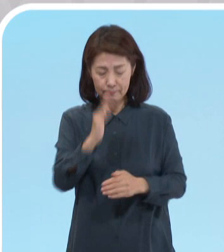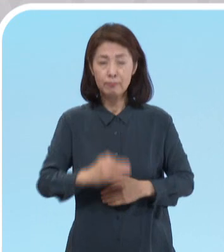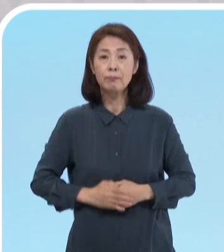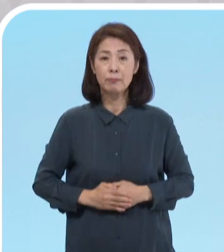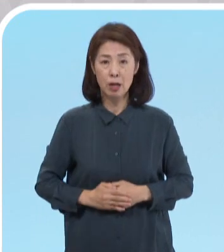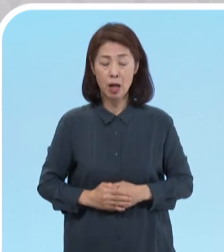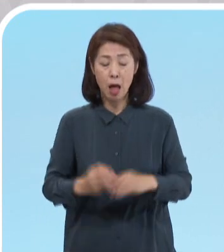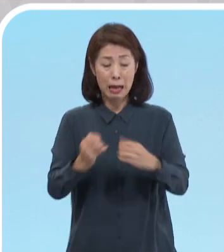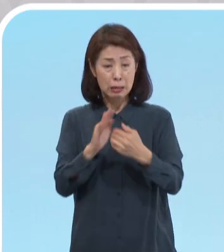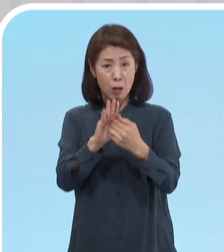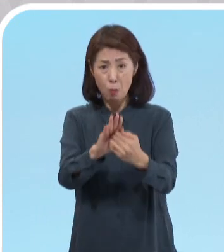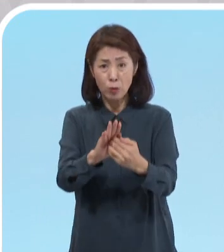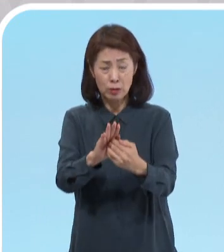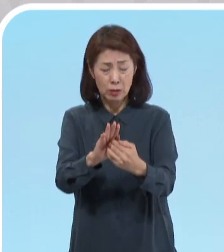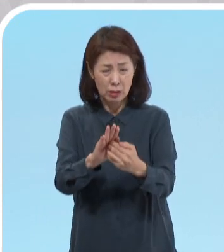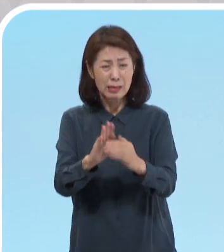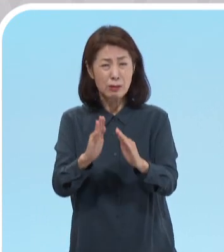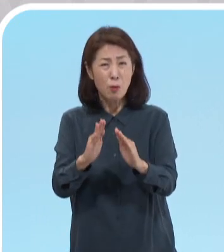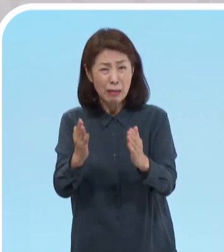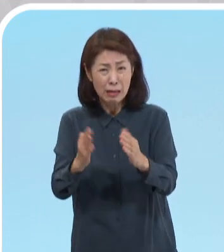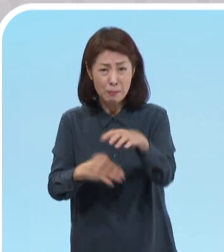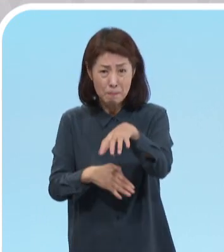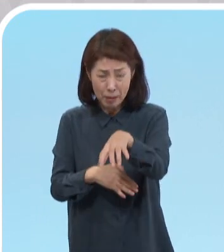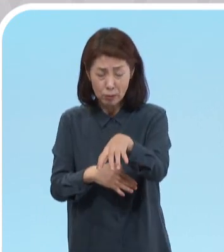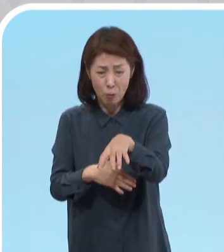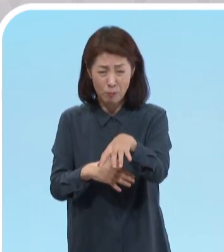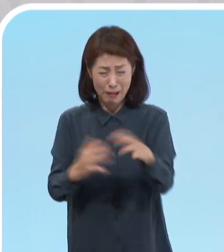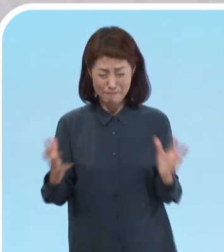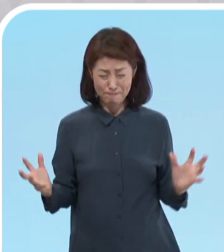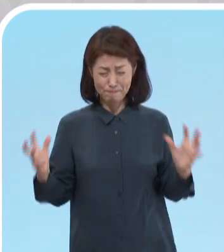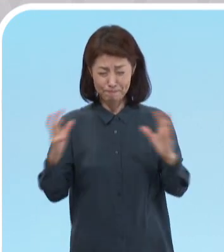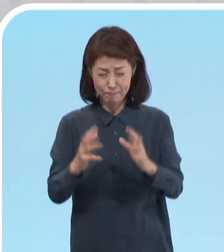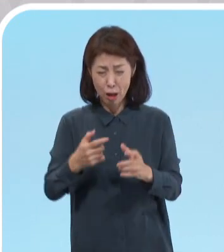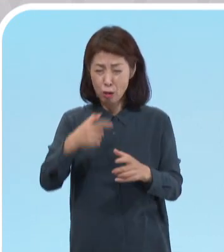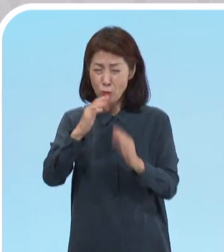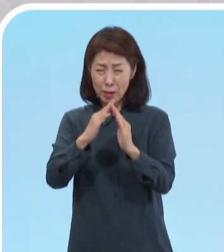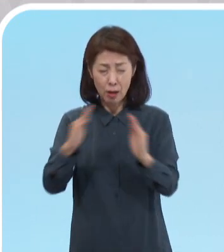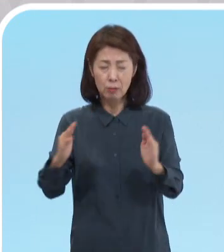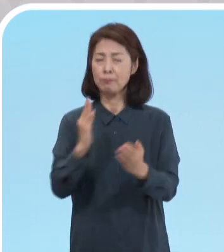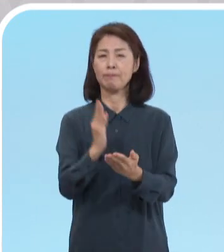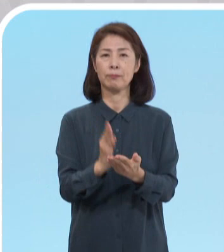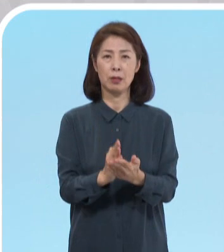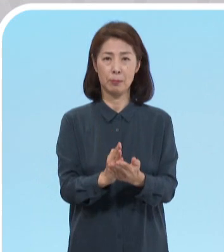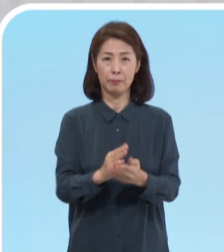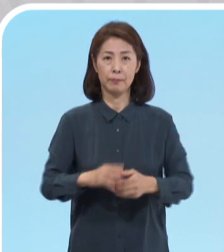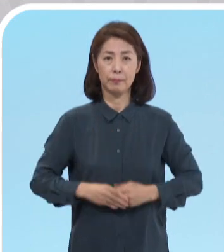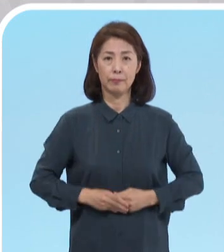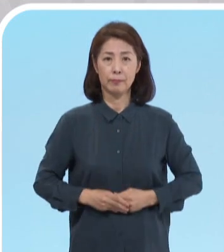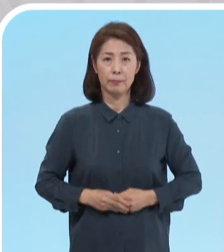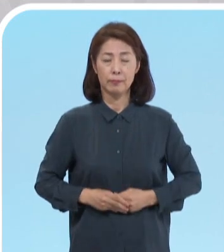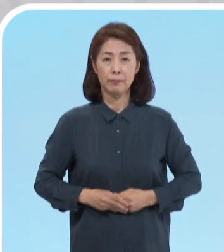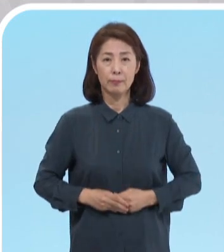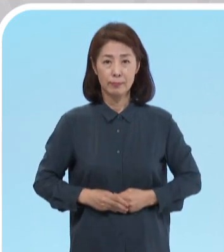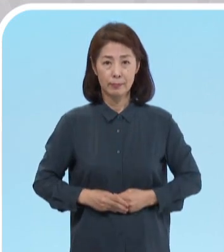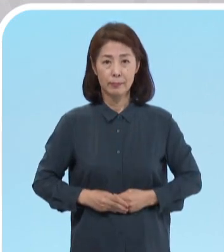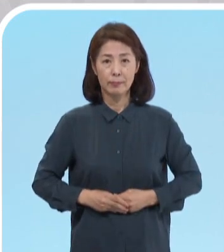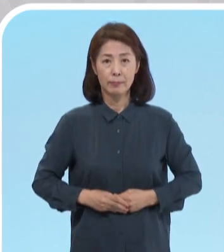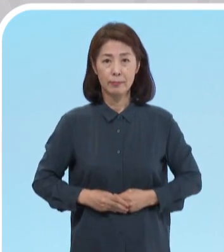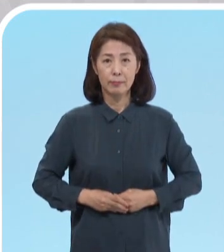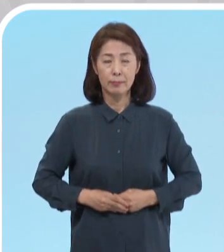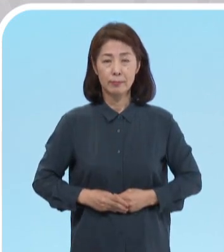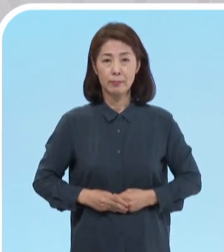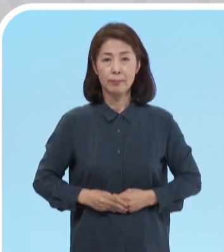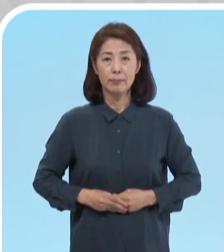う。感染防止策がなされていない施設での大人数での飲み会などはやめましょう。